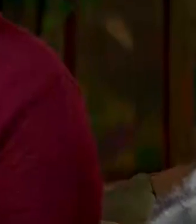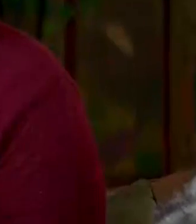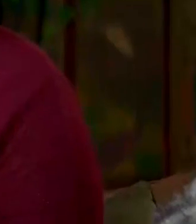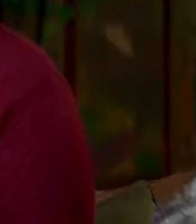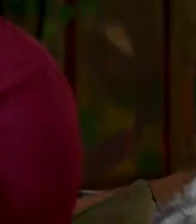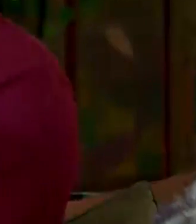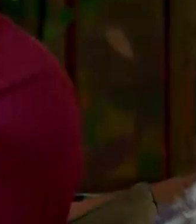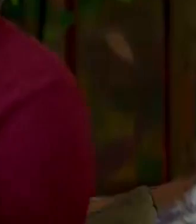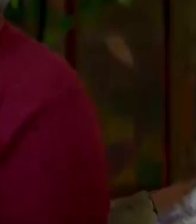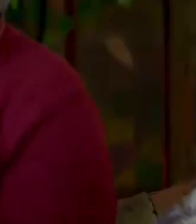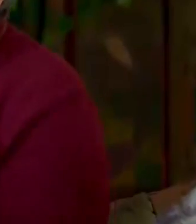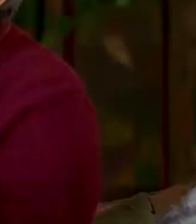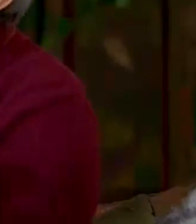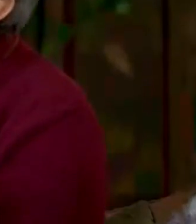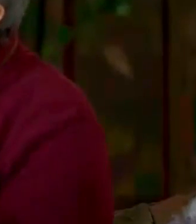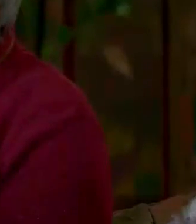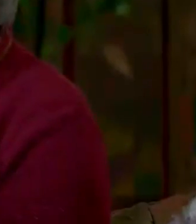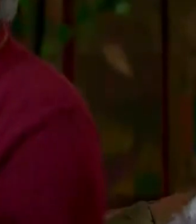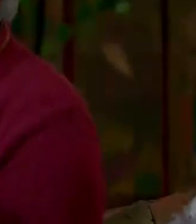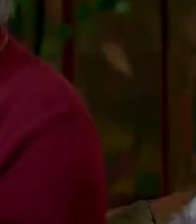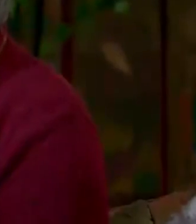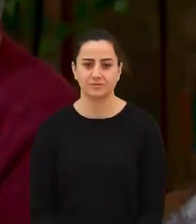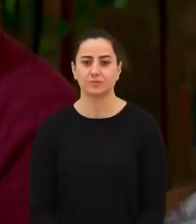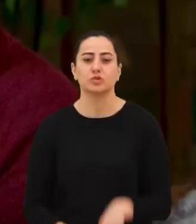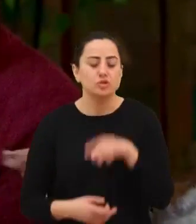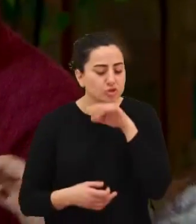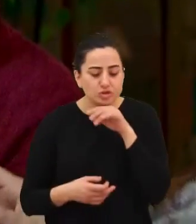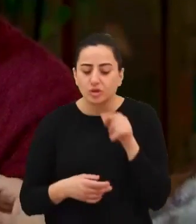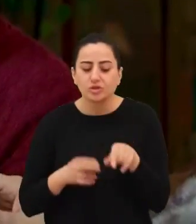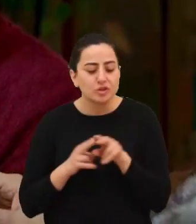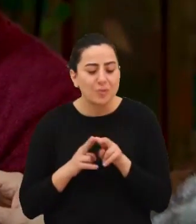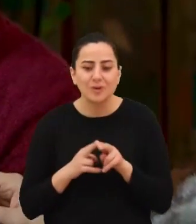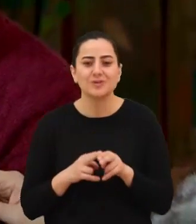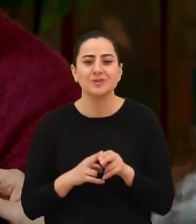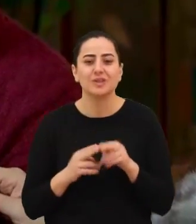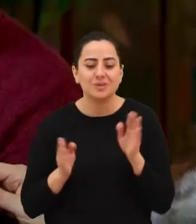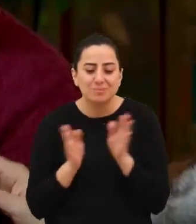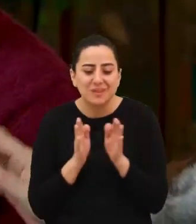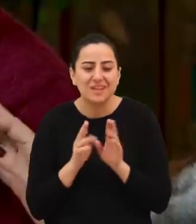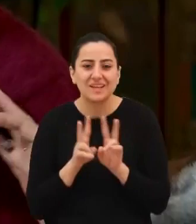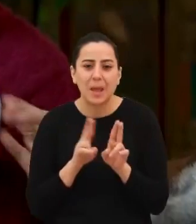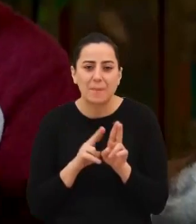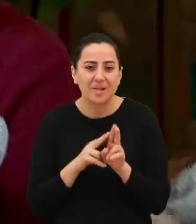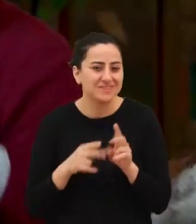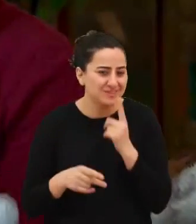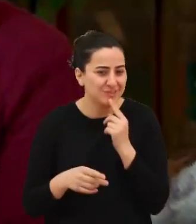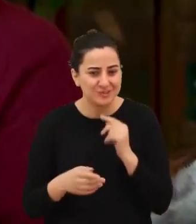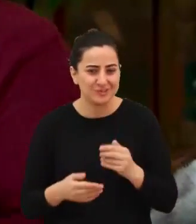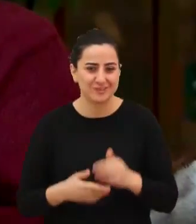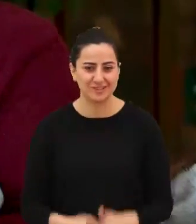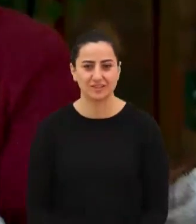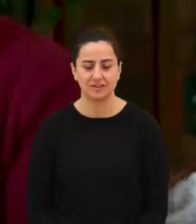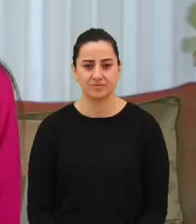Kemal salonda Hoppacık. Torununu seviyor. Hoppacık. Dedesinin Kemal'i he? Minik Kemal.